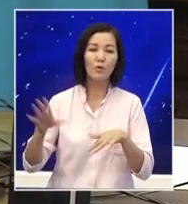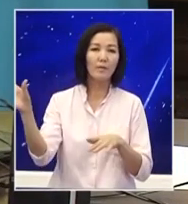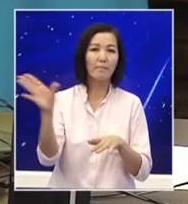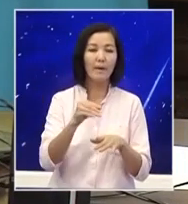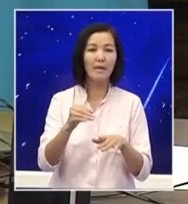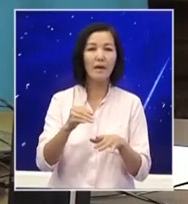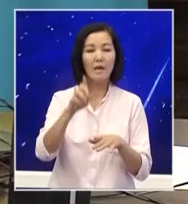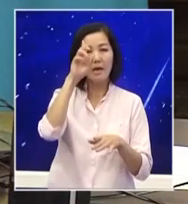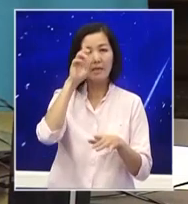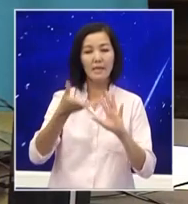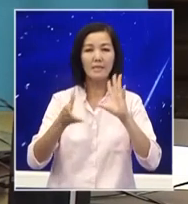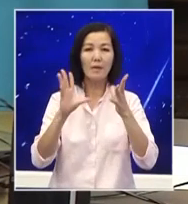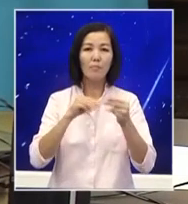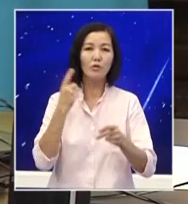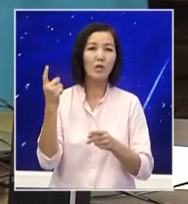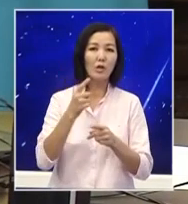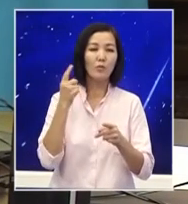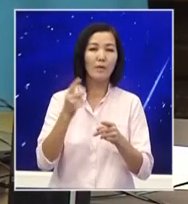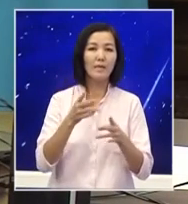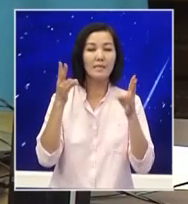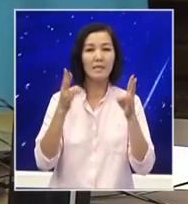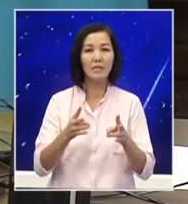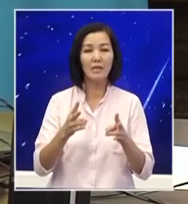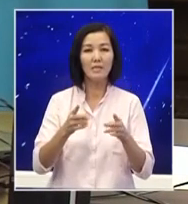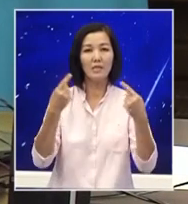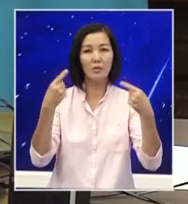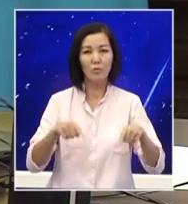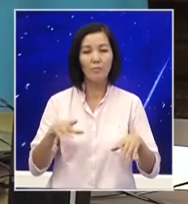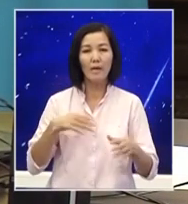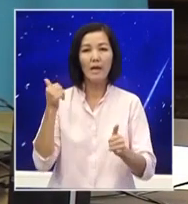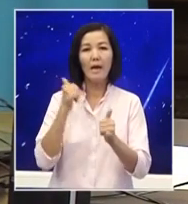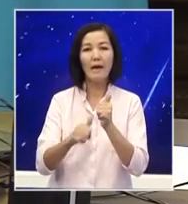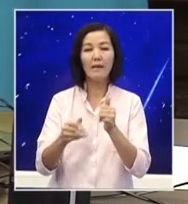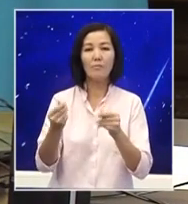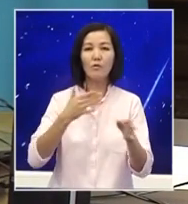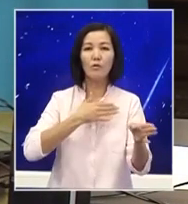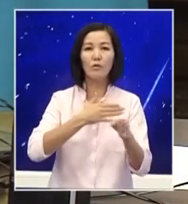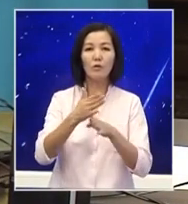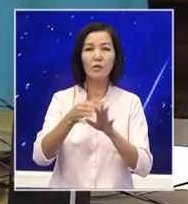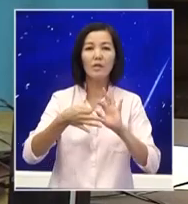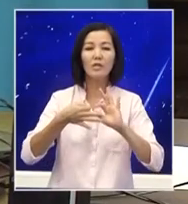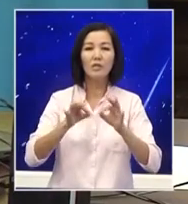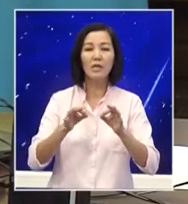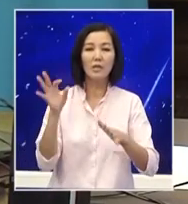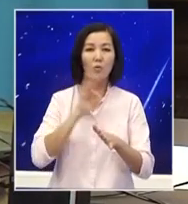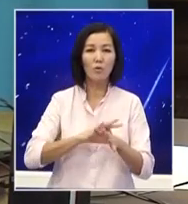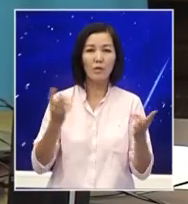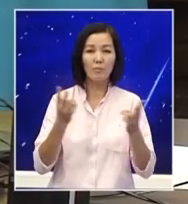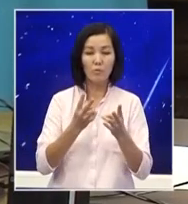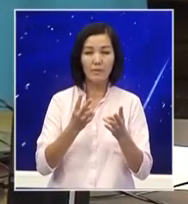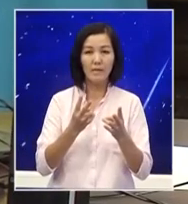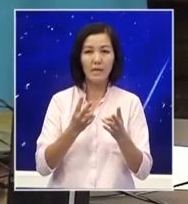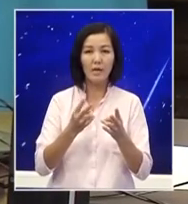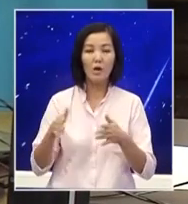ел экономикасына өзіндік зиянын тигізді. Сондықтан біз әр бөлінген қаржының тиынына дейін тиімді қолдана білуіміз қажет.